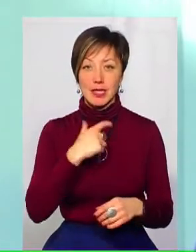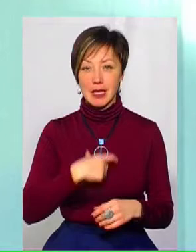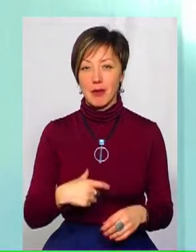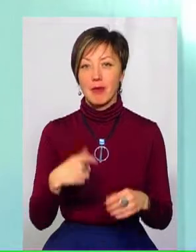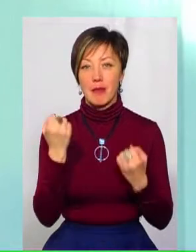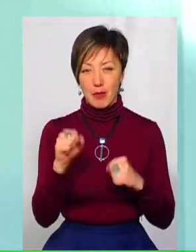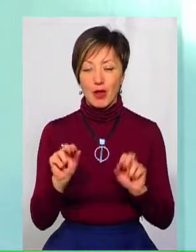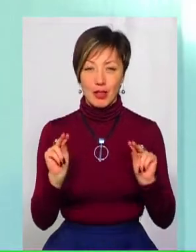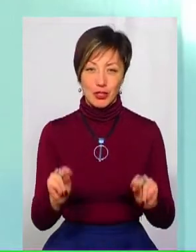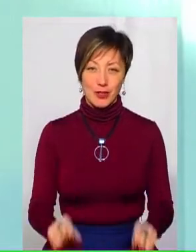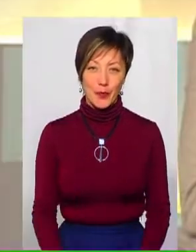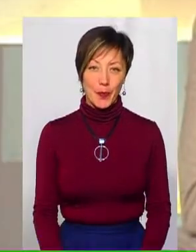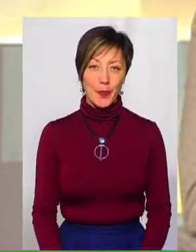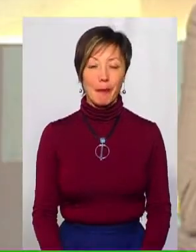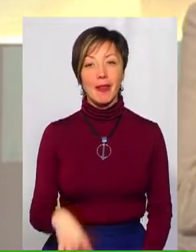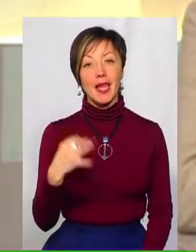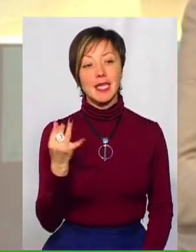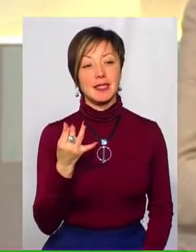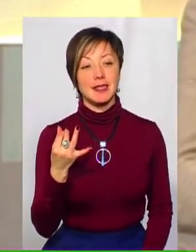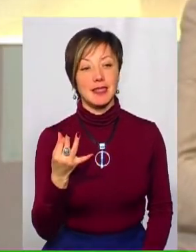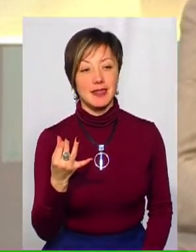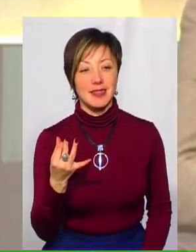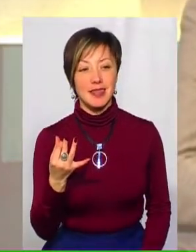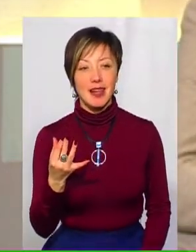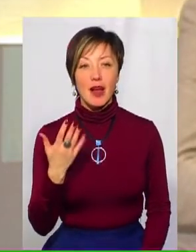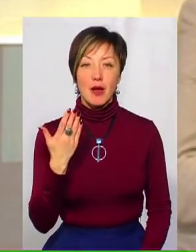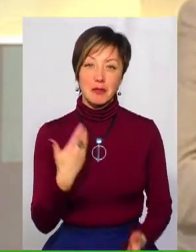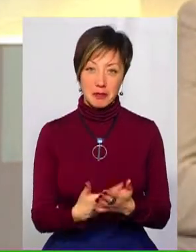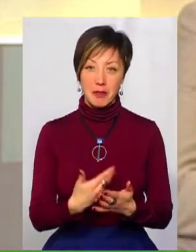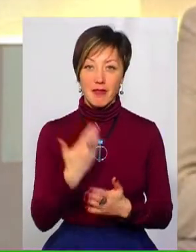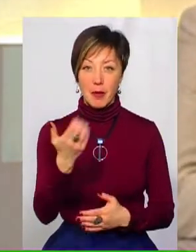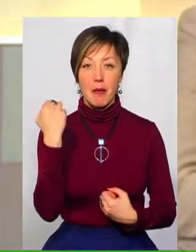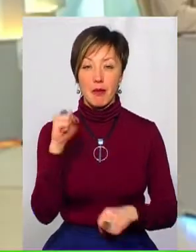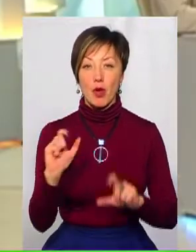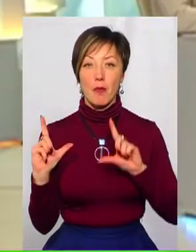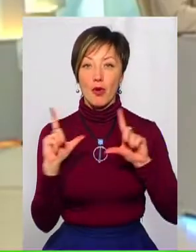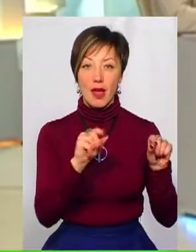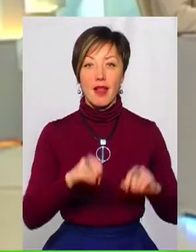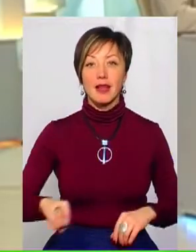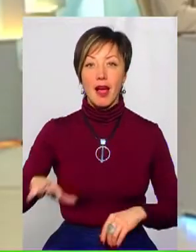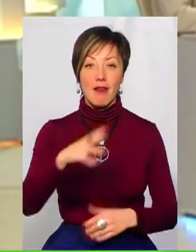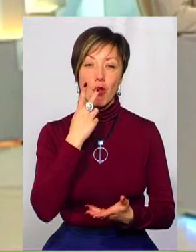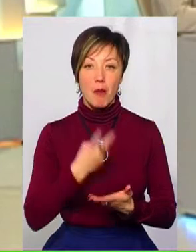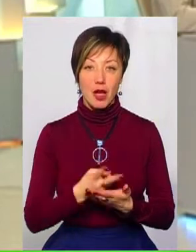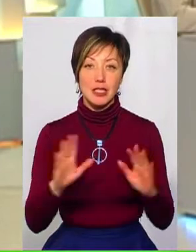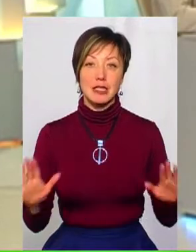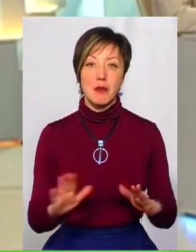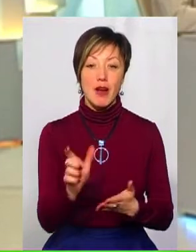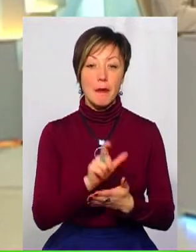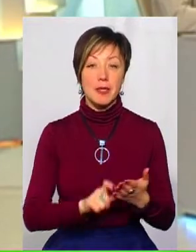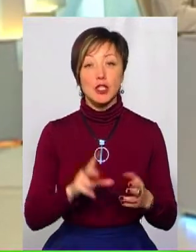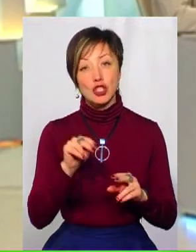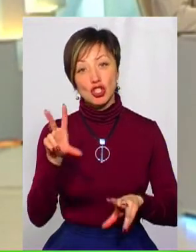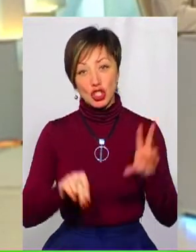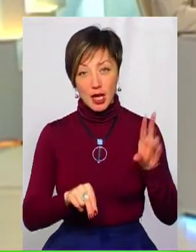себе перемогла, чесно. А от цікаво, припустимо, ви перемогли, поїхали на Євробачення, заспівали пісню. Чи є